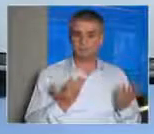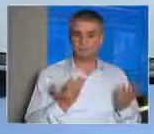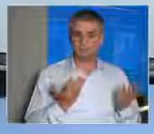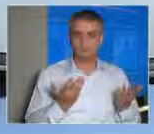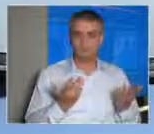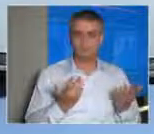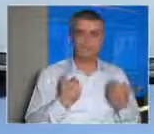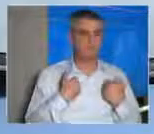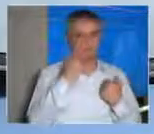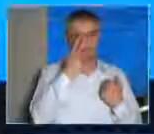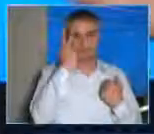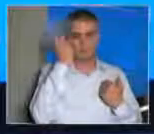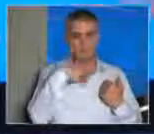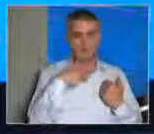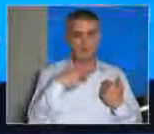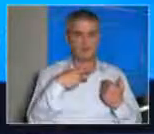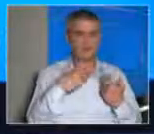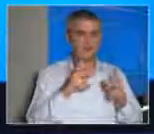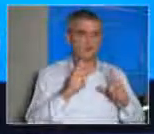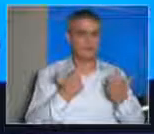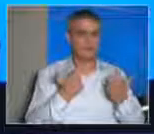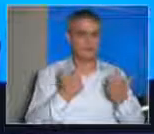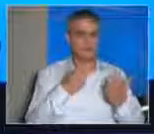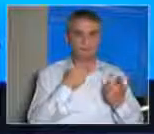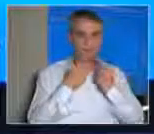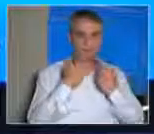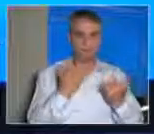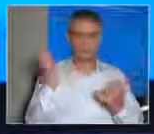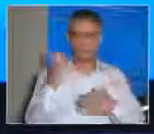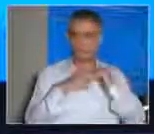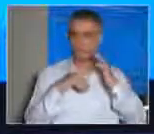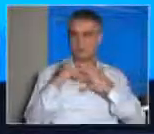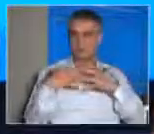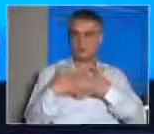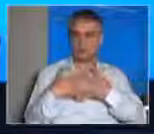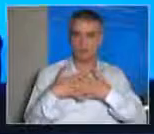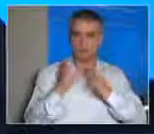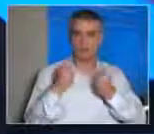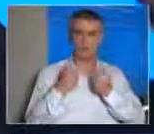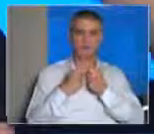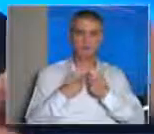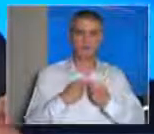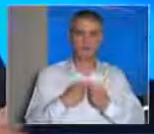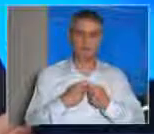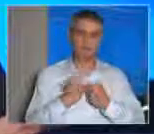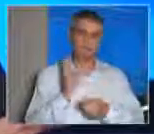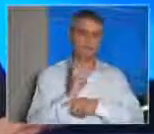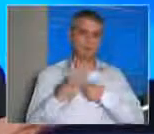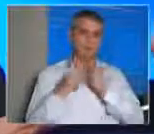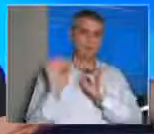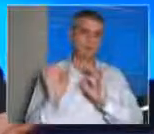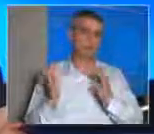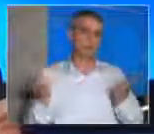אני כאילו מנסה להבין למה זה השיח כרגע. הוא בונה קואליציה. יש את השותפות המסורתיות